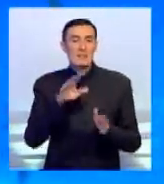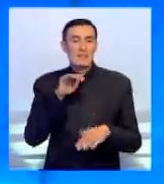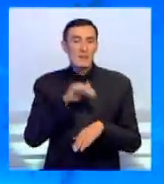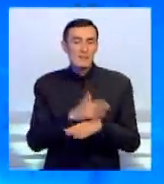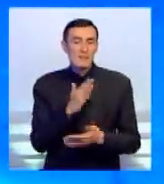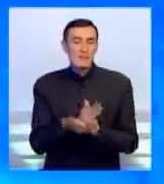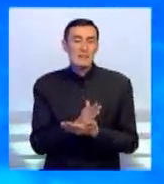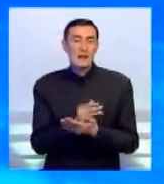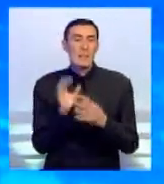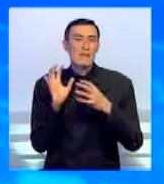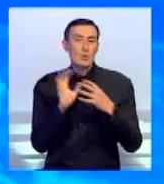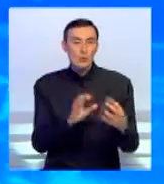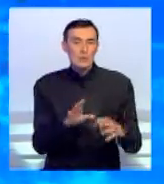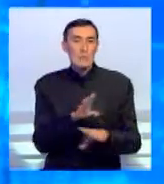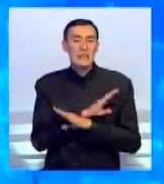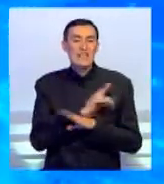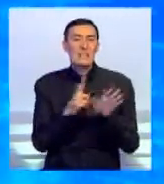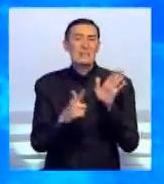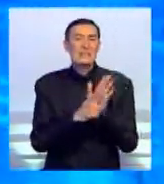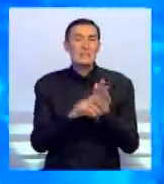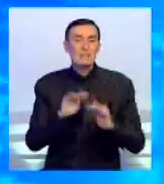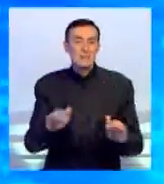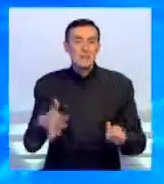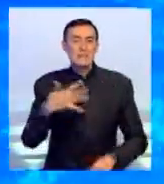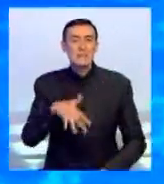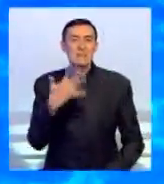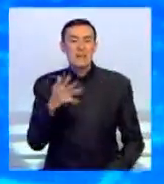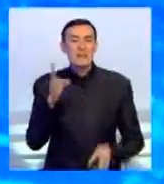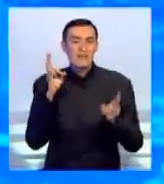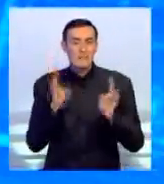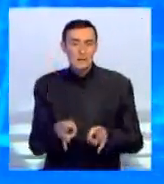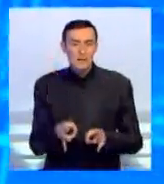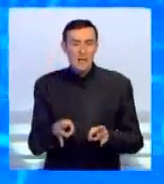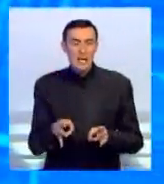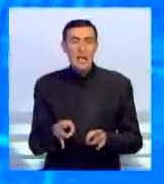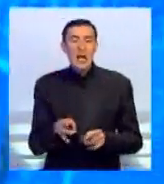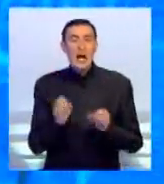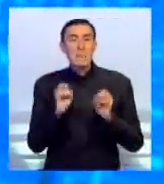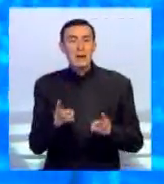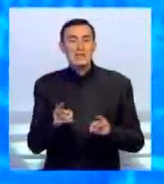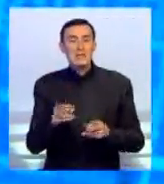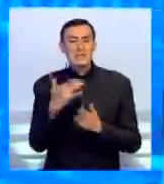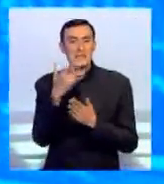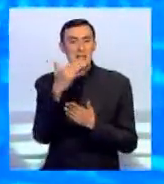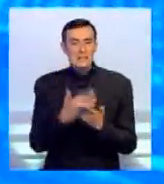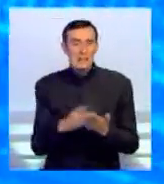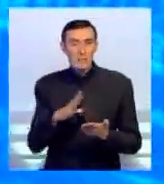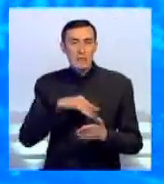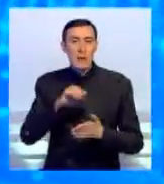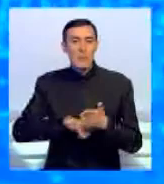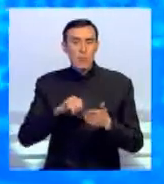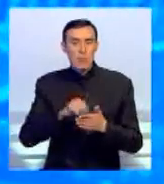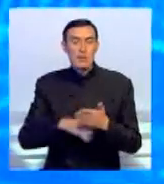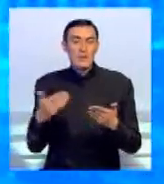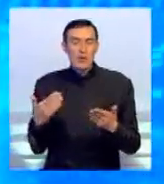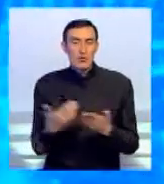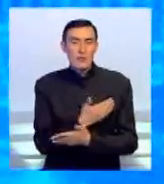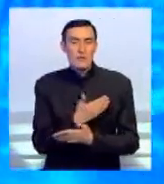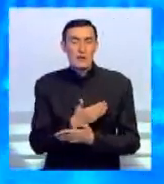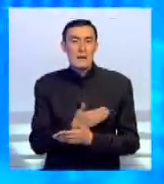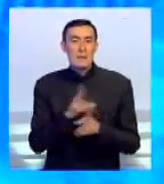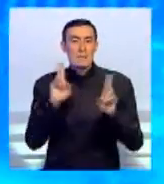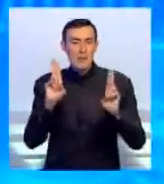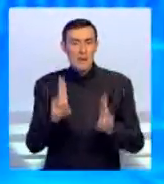фигурируют пассажирские автобусы. Погибли 7 малышей, еще 55 травмированы. Тревожная статистика стала поводом для введения